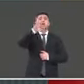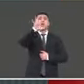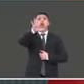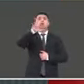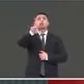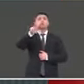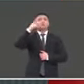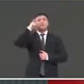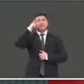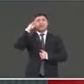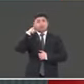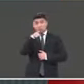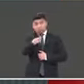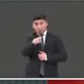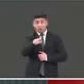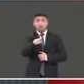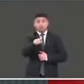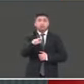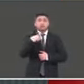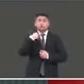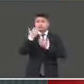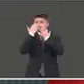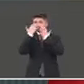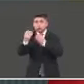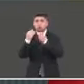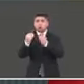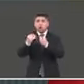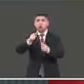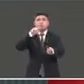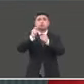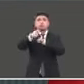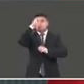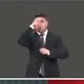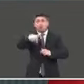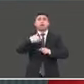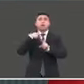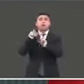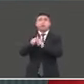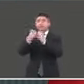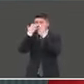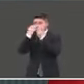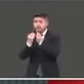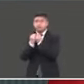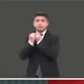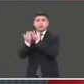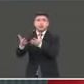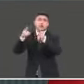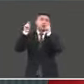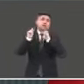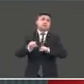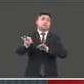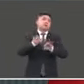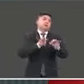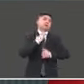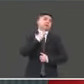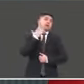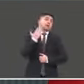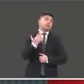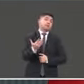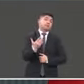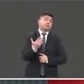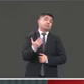vizyonlarını hayata geçirebilecekleri bir Türkiye emanet Edebilir hale geleceğiz